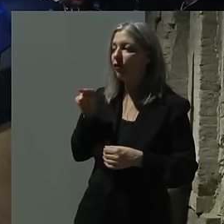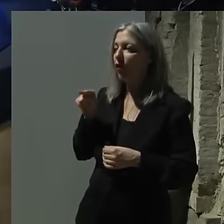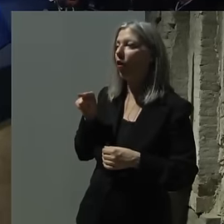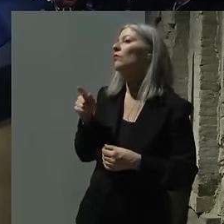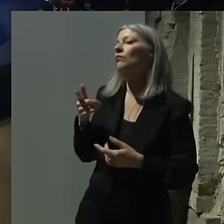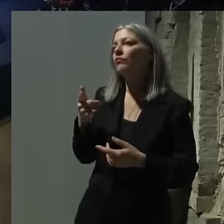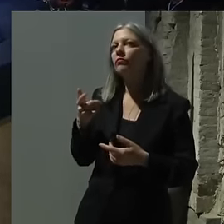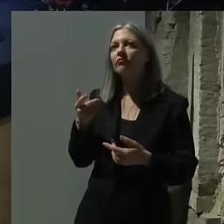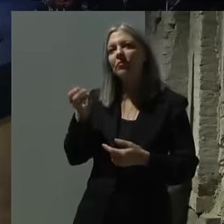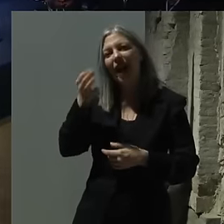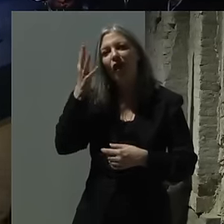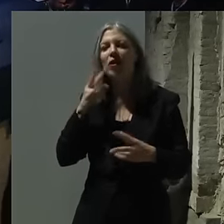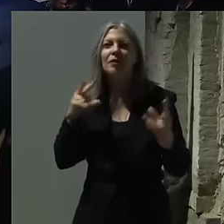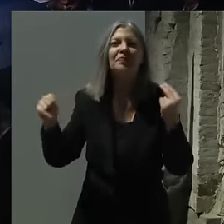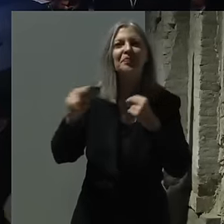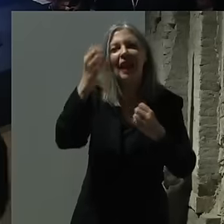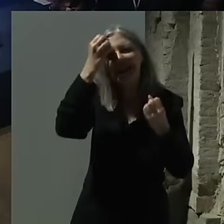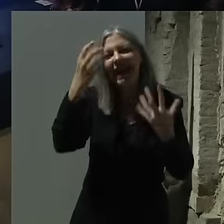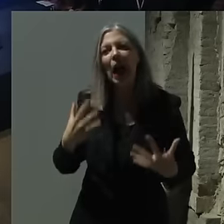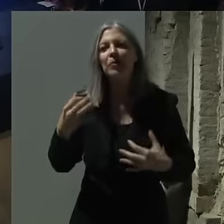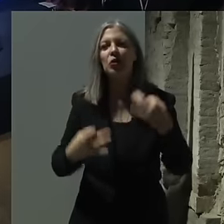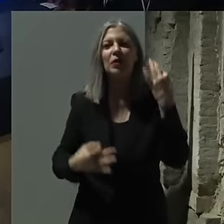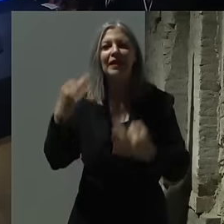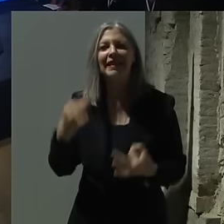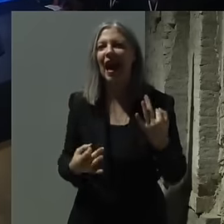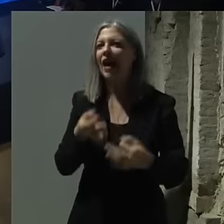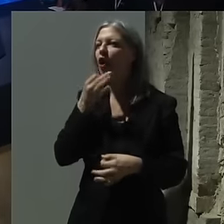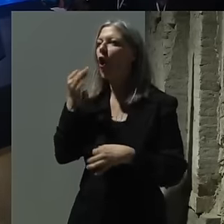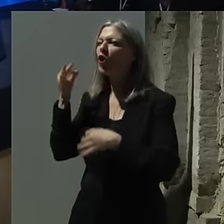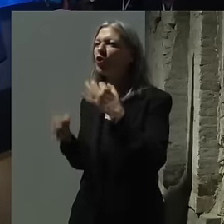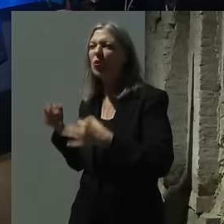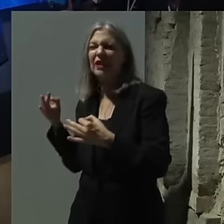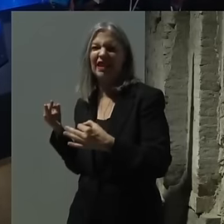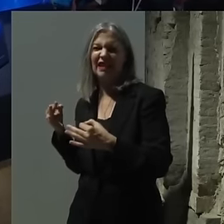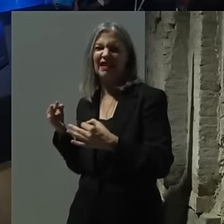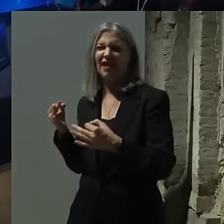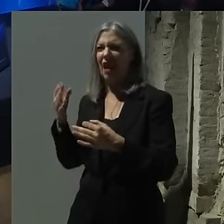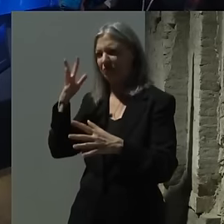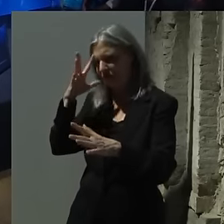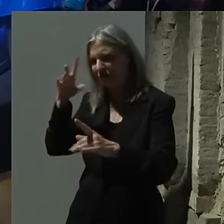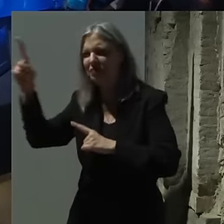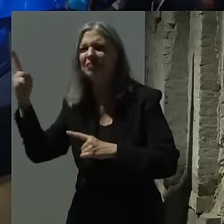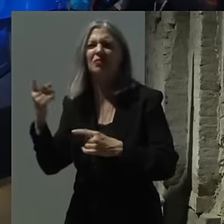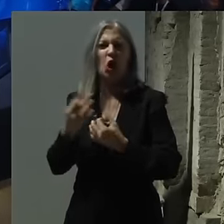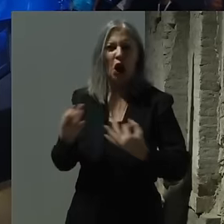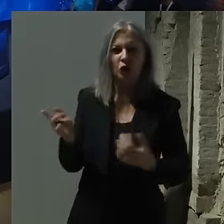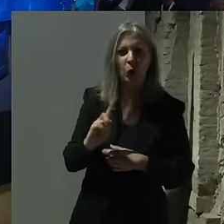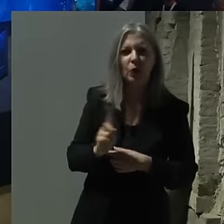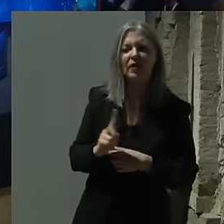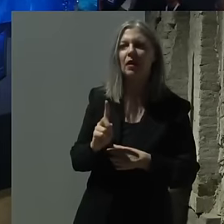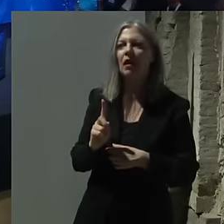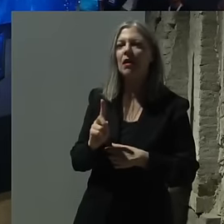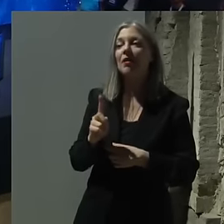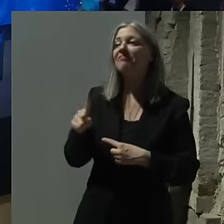drammi giudiziari, di una giustizia ingiusta, la gente pensa che queste cose sono soltanto